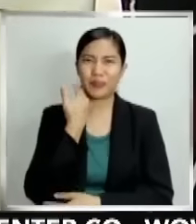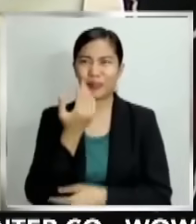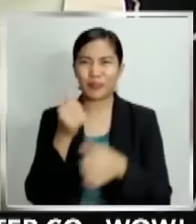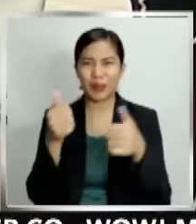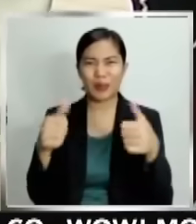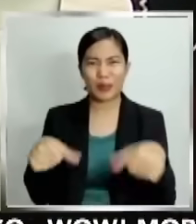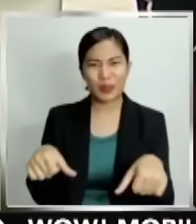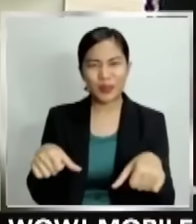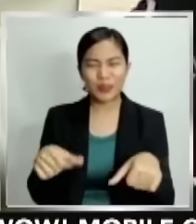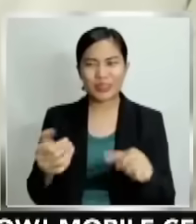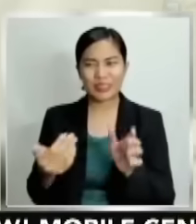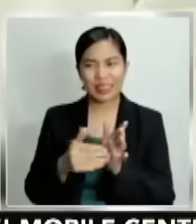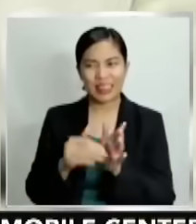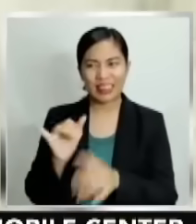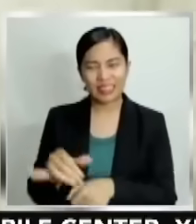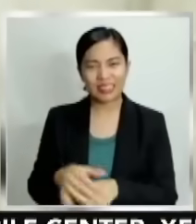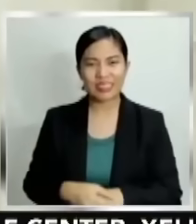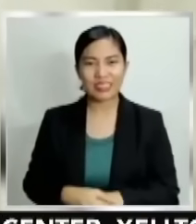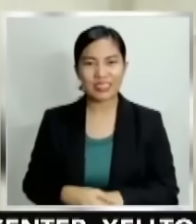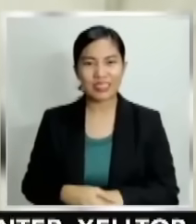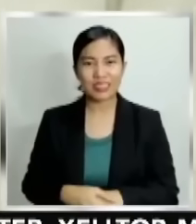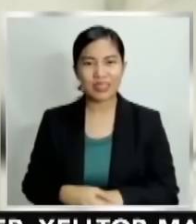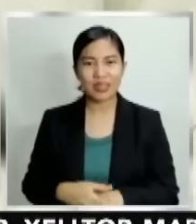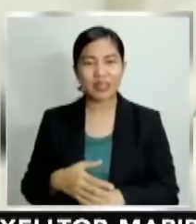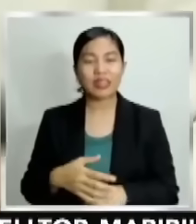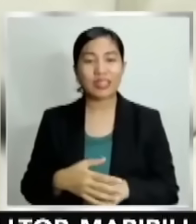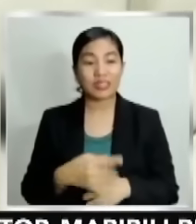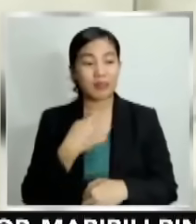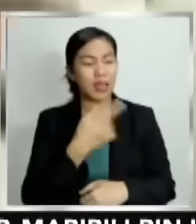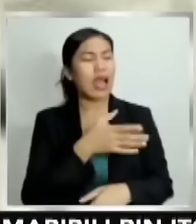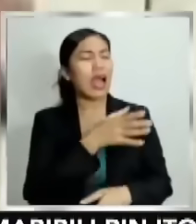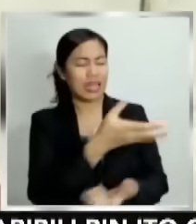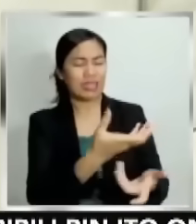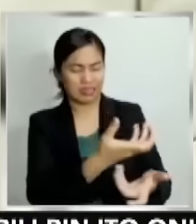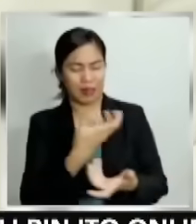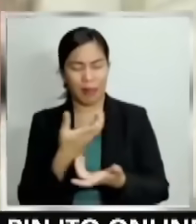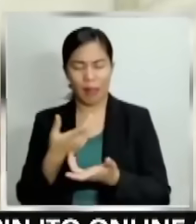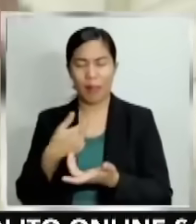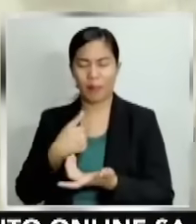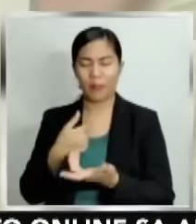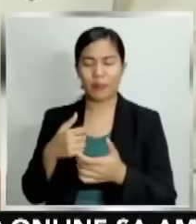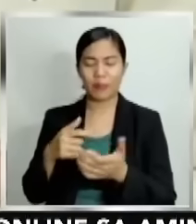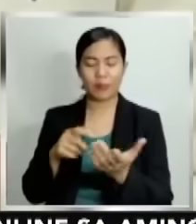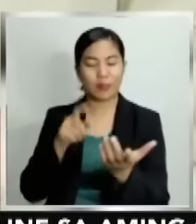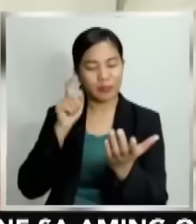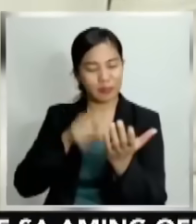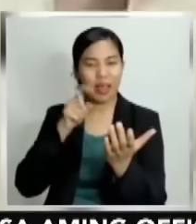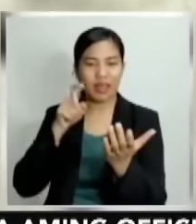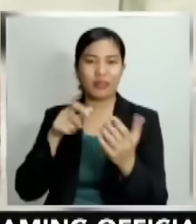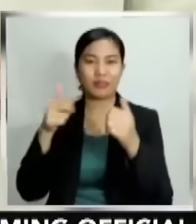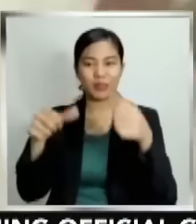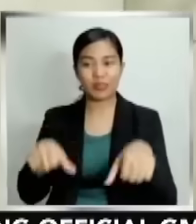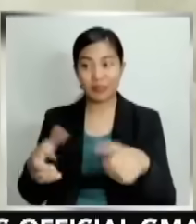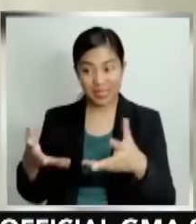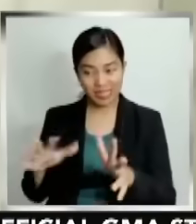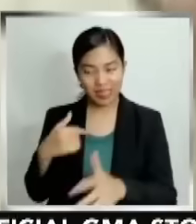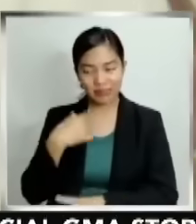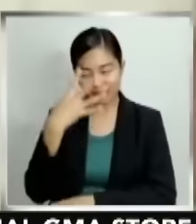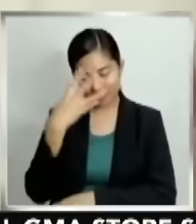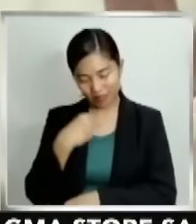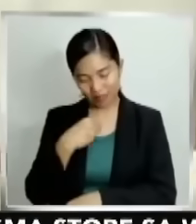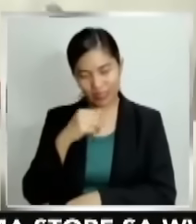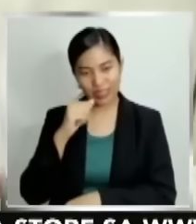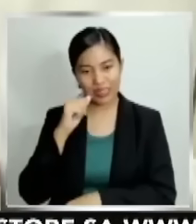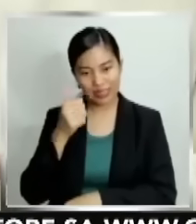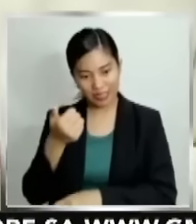Parang sabi ni Mel, yung stylist ko, akin yung phone mo, po-post ko yan. So yun na yun. After the post na yun, natulog na ako. And then kinabukasan, ang dami kong